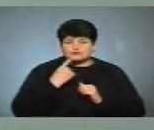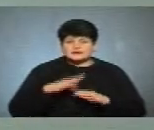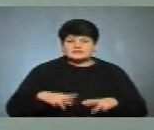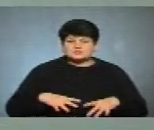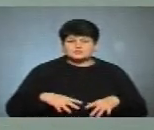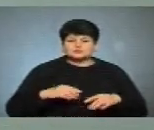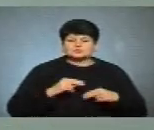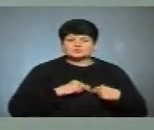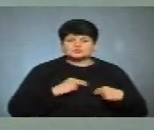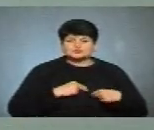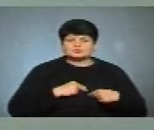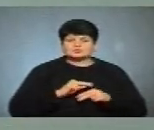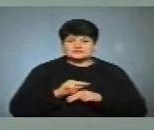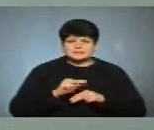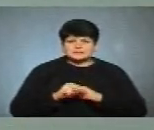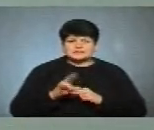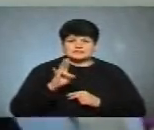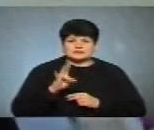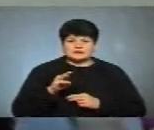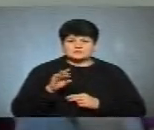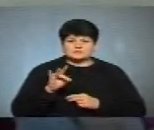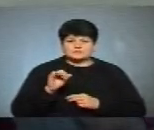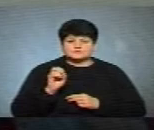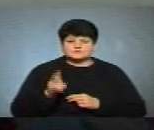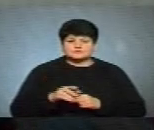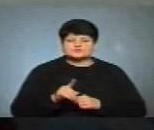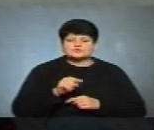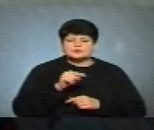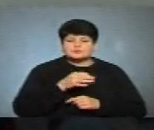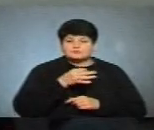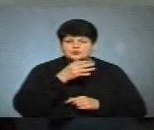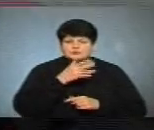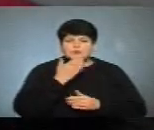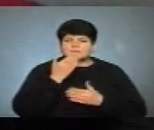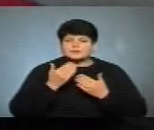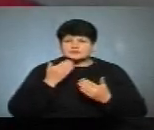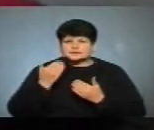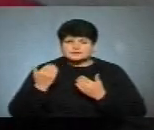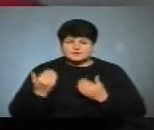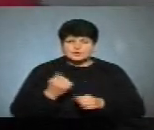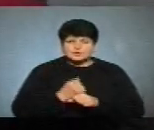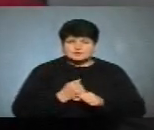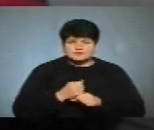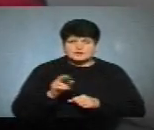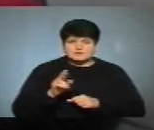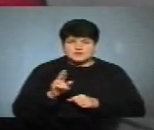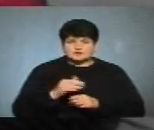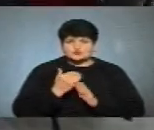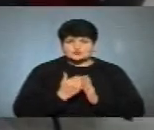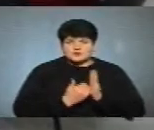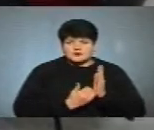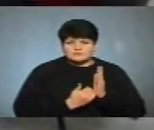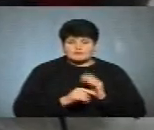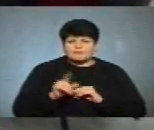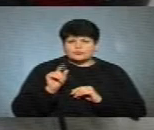з трудотерапії цього центру Неля Торожнюк. Що їм подобається, більше ми питаємося. Розробляємо в п'ятницю графік. І